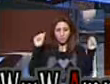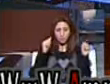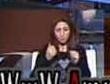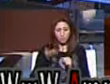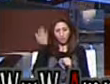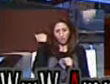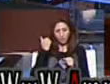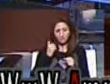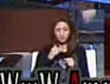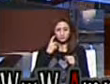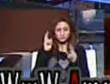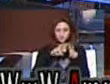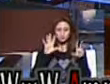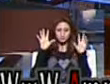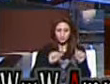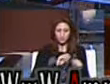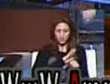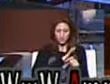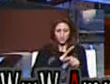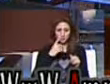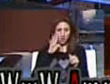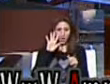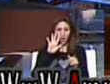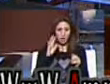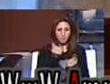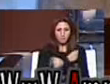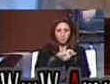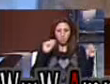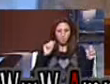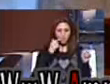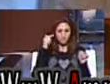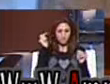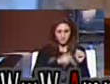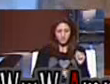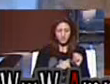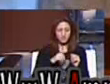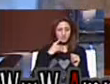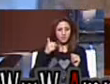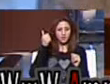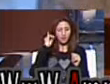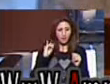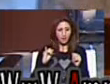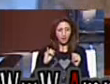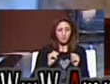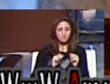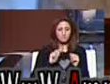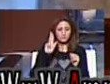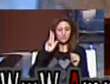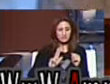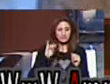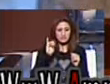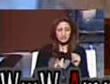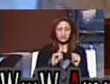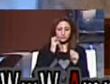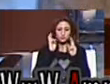السابقة. ضبطوا طبعا فيهم 5 مفجرات وخمسين جوال من مادة تي ام تي وهي اسلحة آلية.